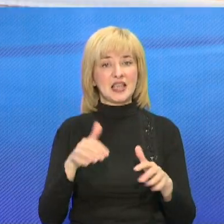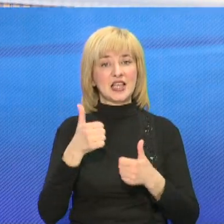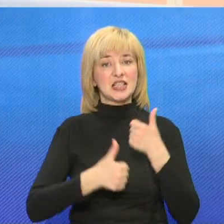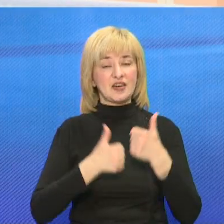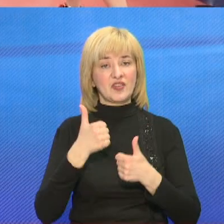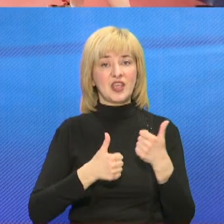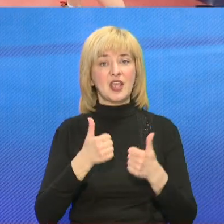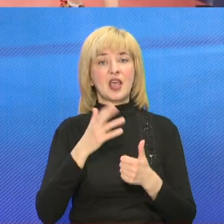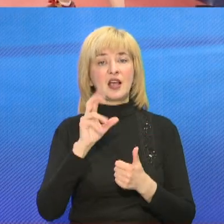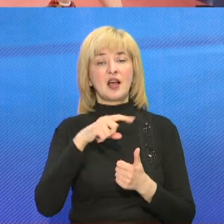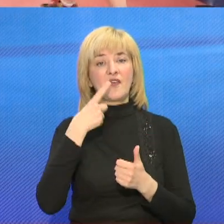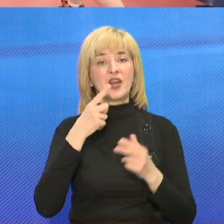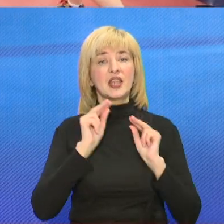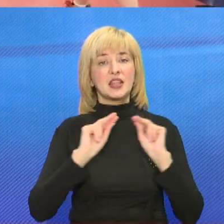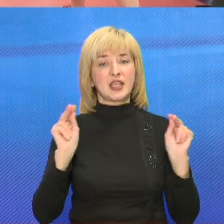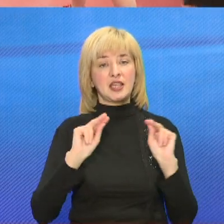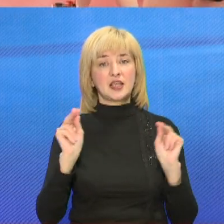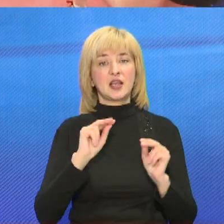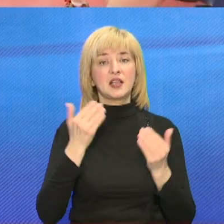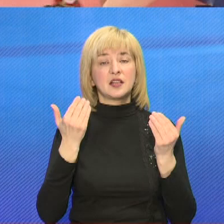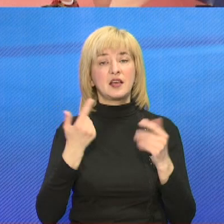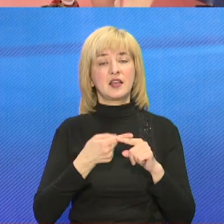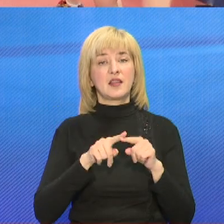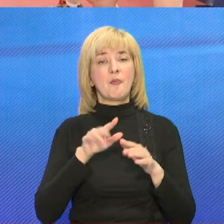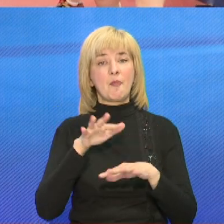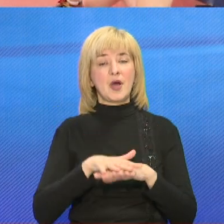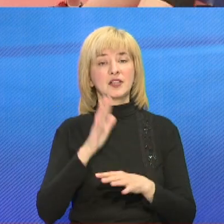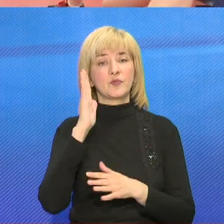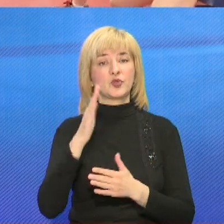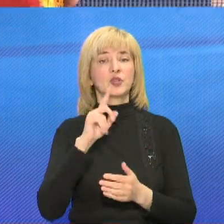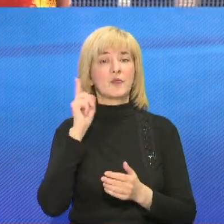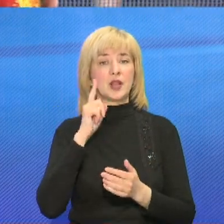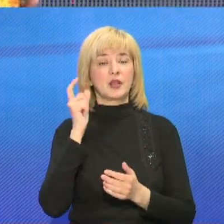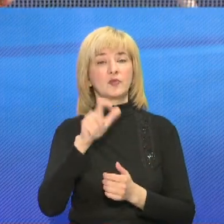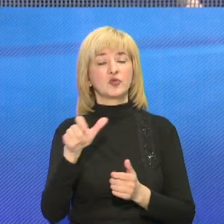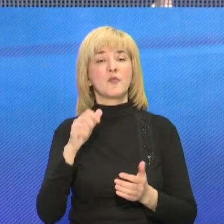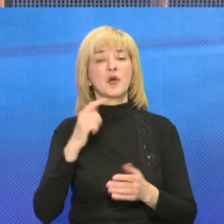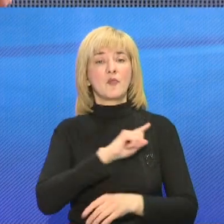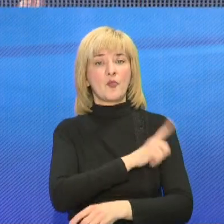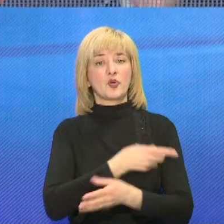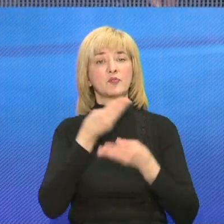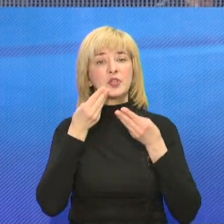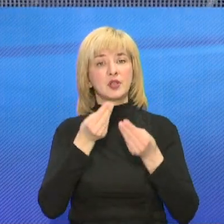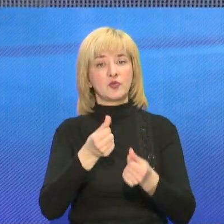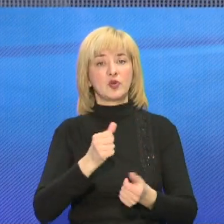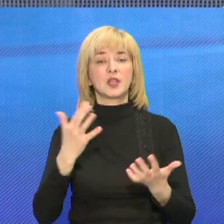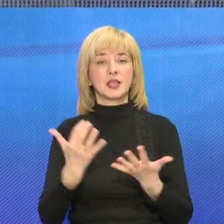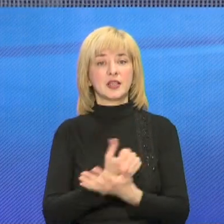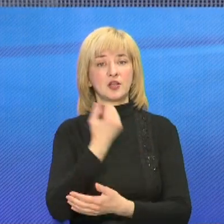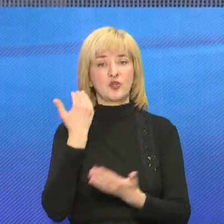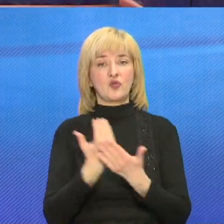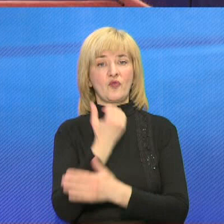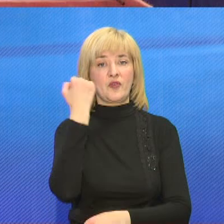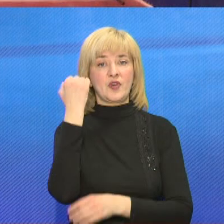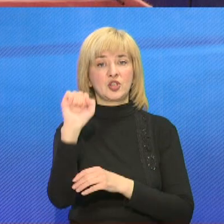тренера Зюшар, сучасная тренировочная база станет для юных теннисистов принимания мощным стимулом до достижения новых вершин.